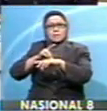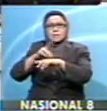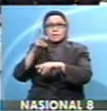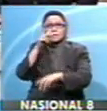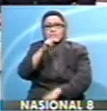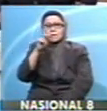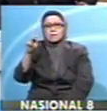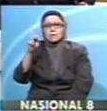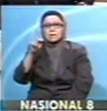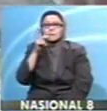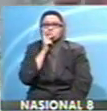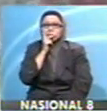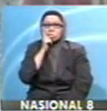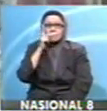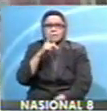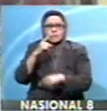ini